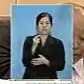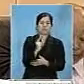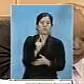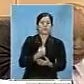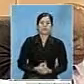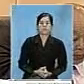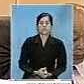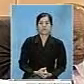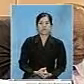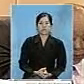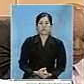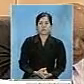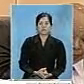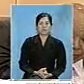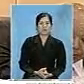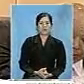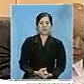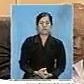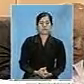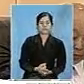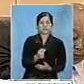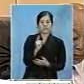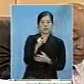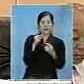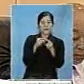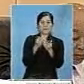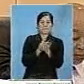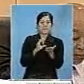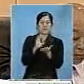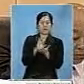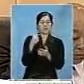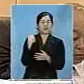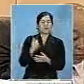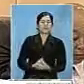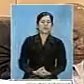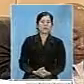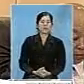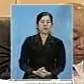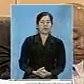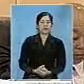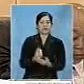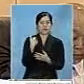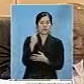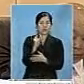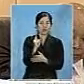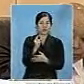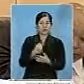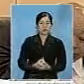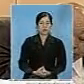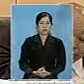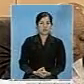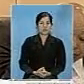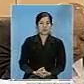สิทธินั้นประเด็นเช่นเรื่องของกองทุนการออมแห่งชาติเจตนาก็คือการจะชวนให้ผู้